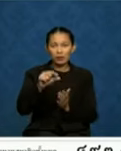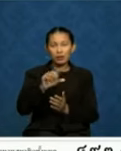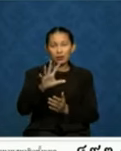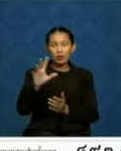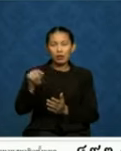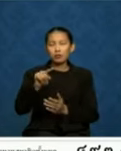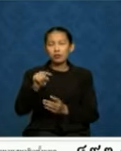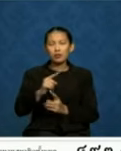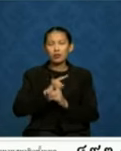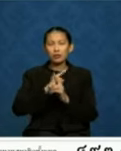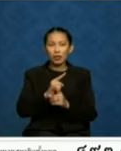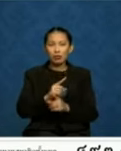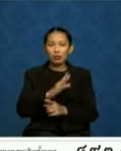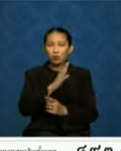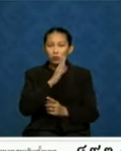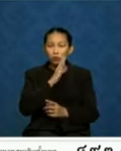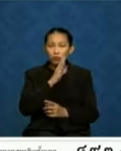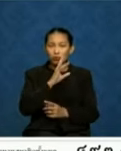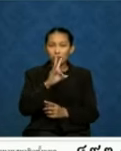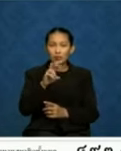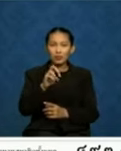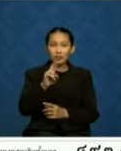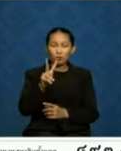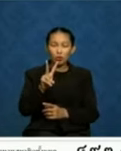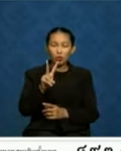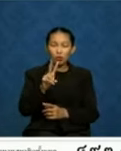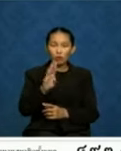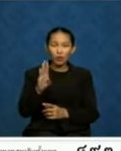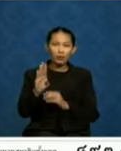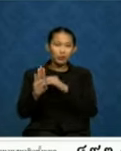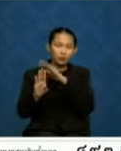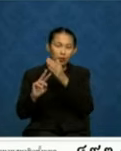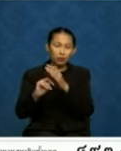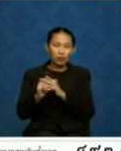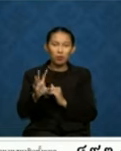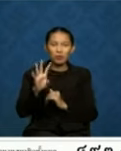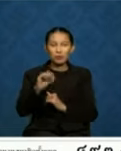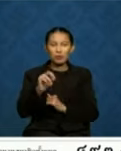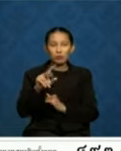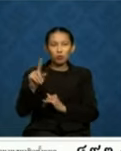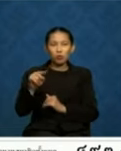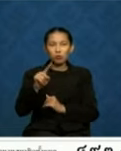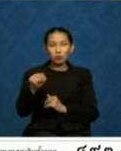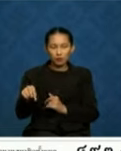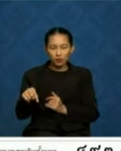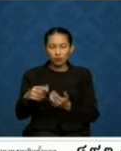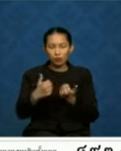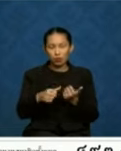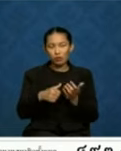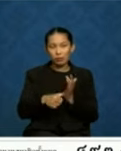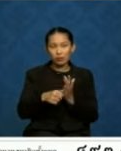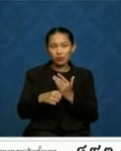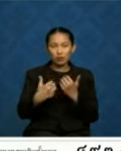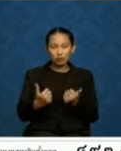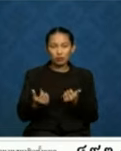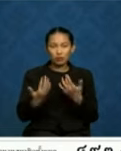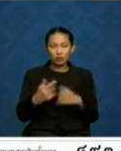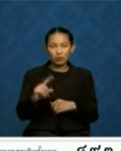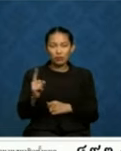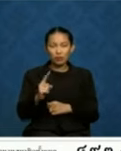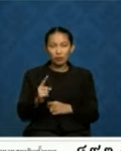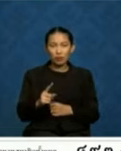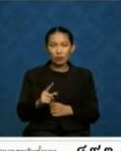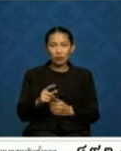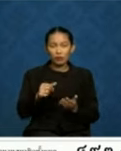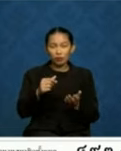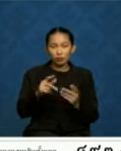ตามมูลค่าถ้าราคาสูงกว่า72บาทนะครับก็เก็บ 42% นี่คืออัตราภาษีปัจจุบันแล้วทางกรมสรรพสามิ